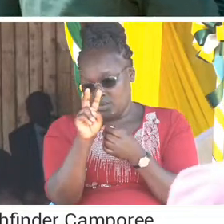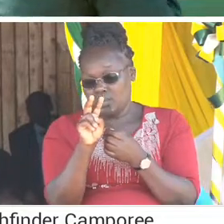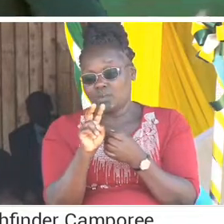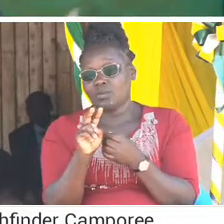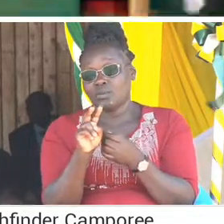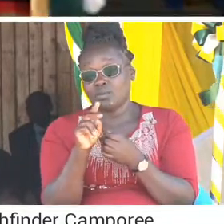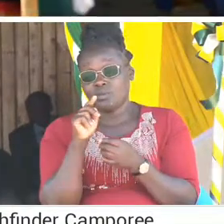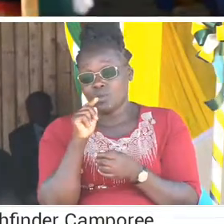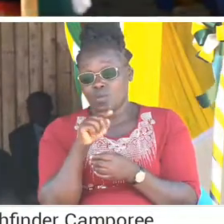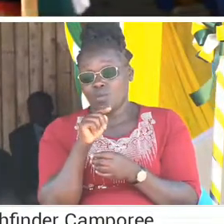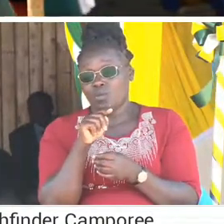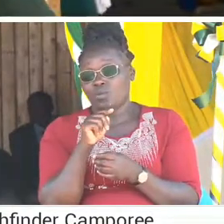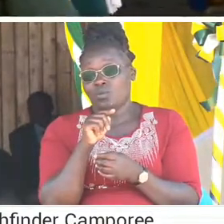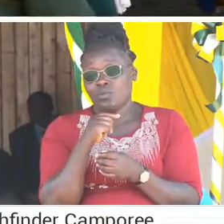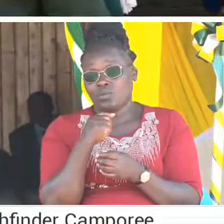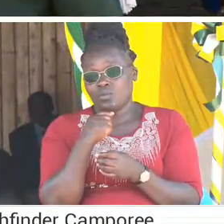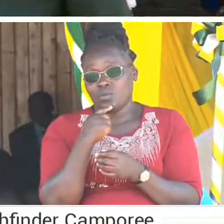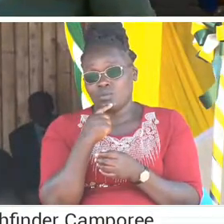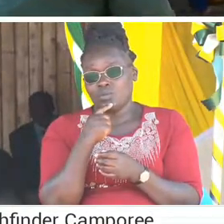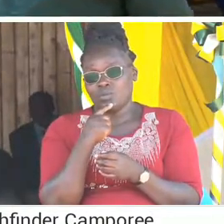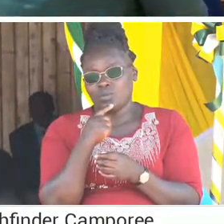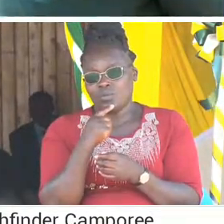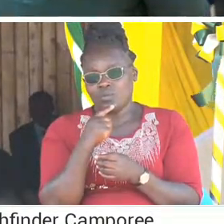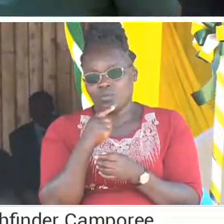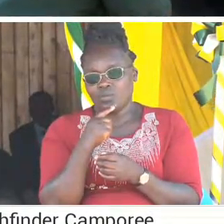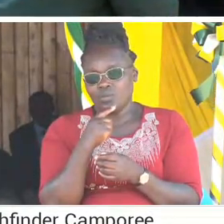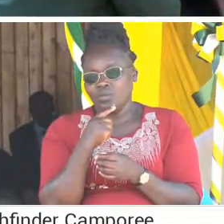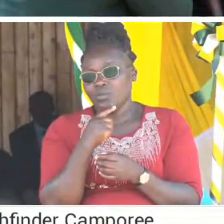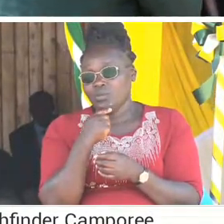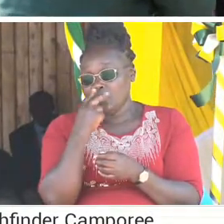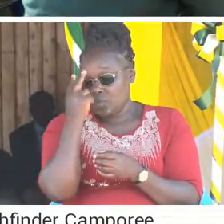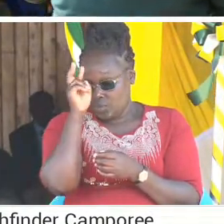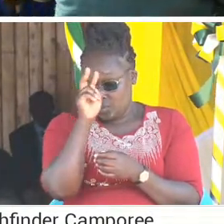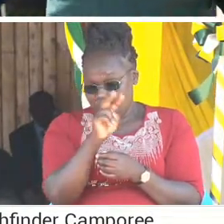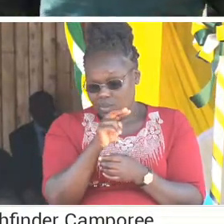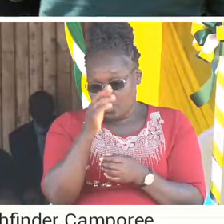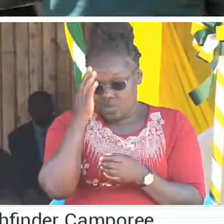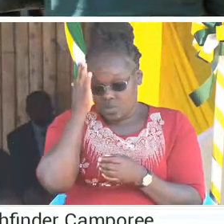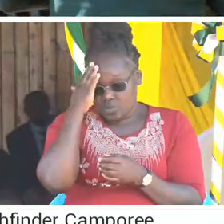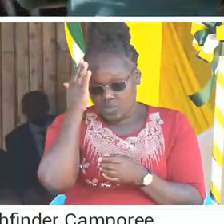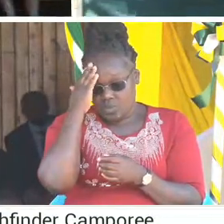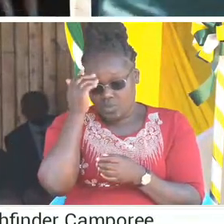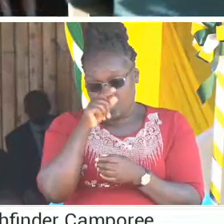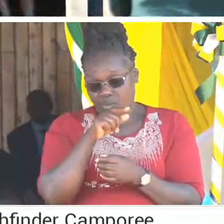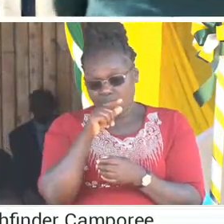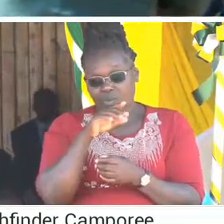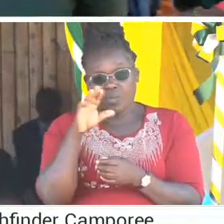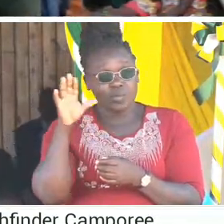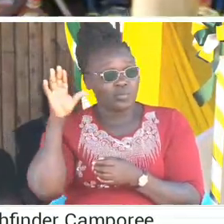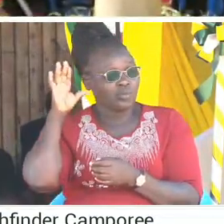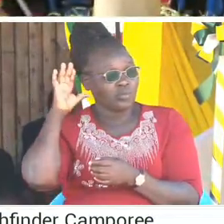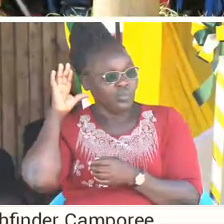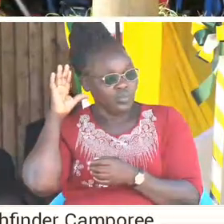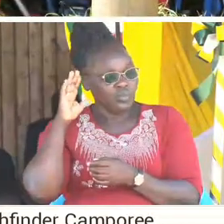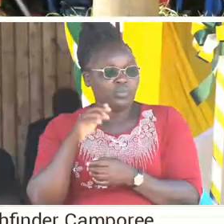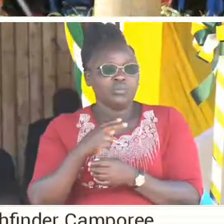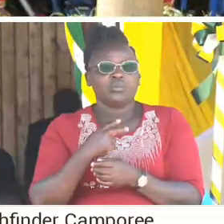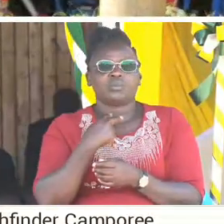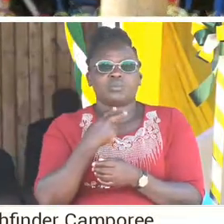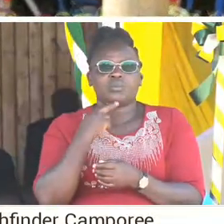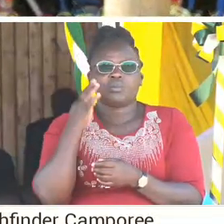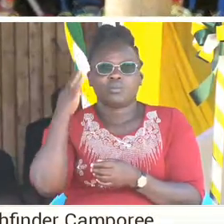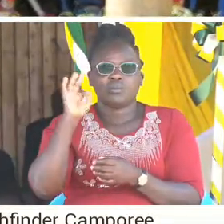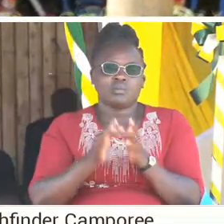Kenya ambayo watu wameisikia sauti ya Bwana na kuamua kufuata maelekezo yake. Wataitazama Kenya kwa mbali na